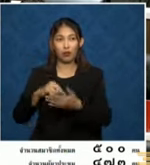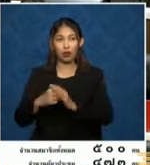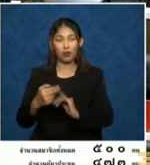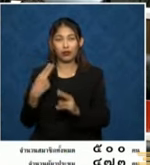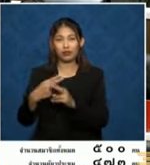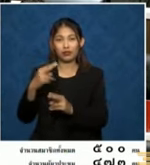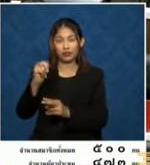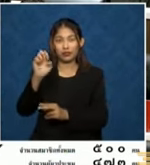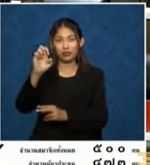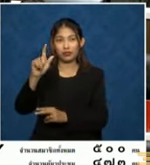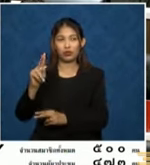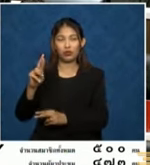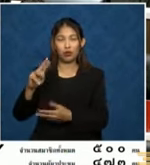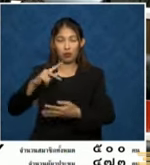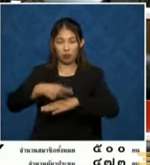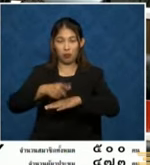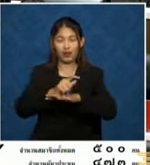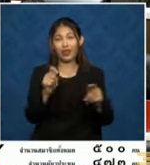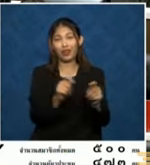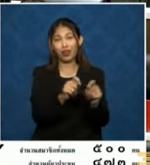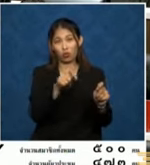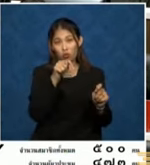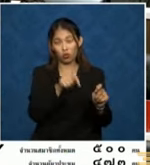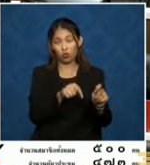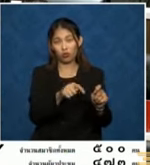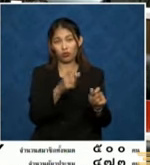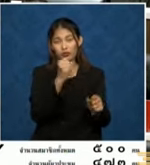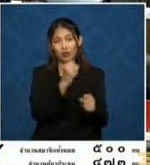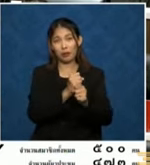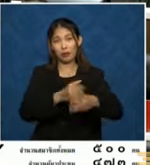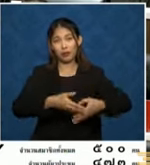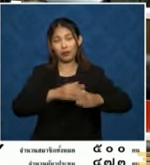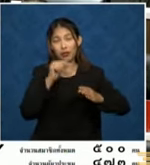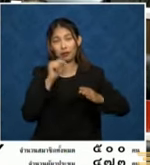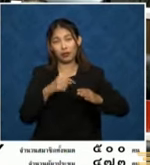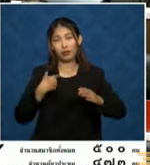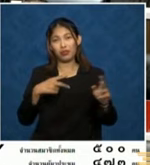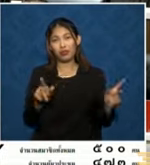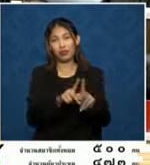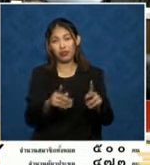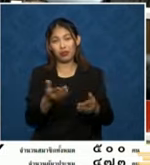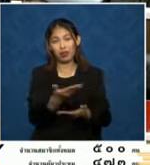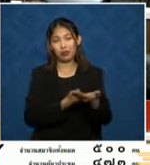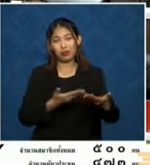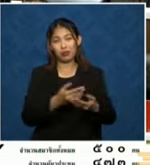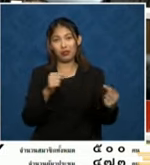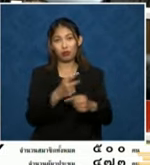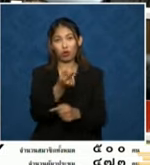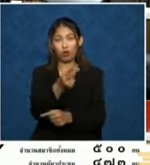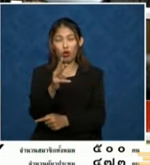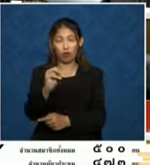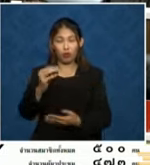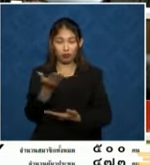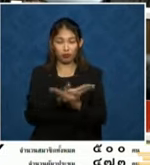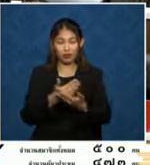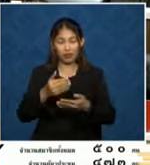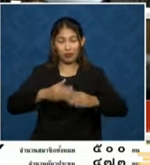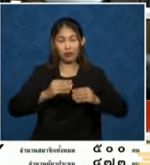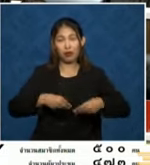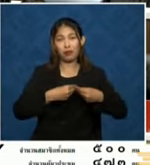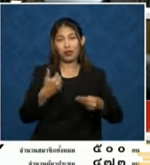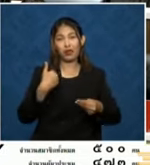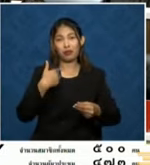รจำนงนั้นเนี่ยก็เป็นประธานของอนุกรรมการนะครับซึ่งถูกตั้งโดยคณะกรรมการศึกษาที่ทางครม.นั้นตั้งขึ้นมาเกี่ยวกับเรื่องการจัดทำรัฐธรรมนูญฉ